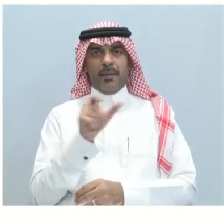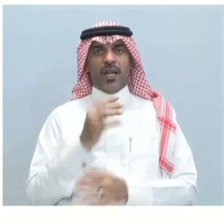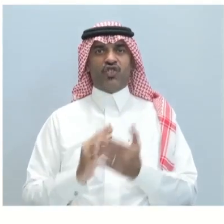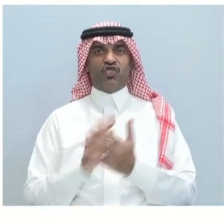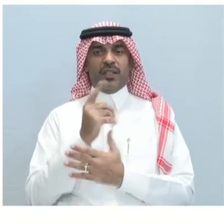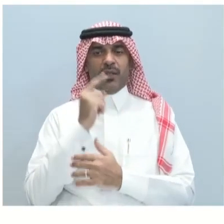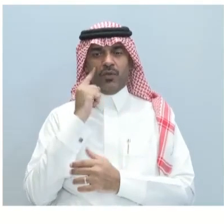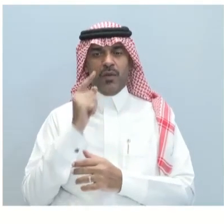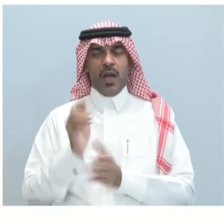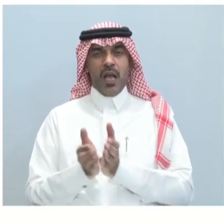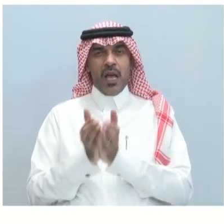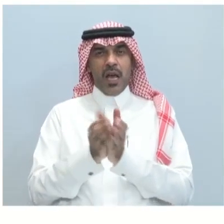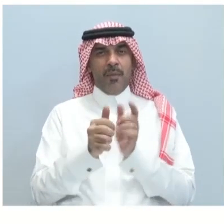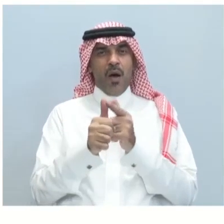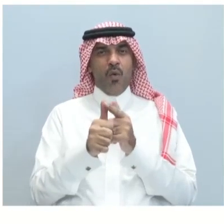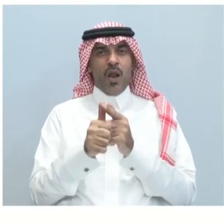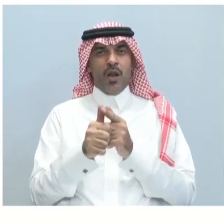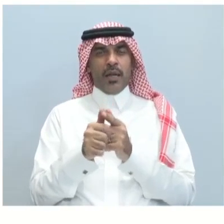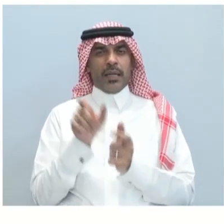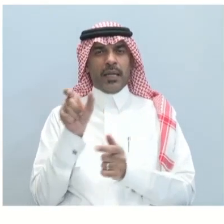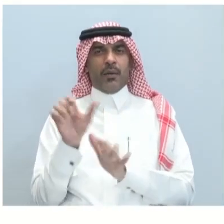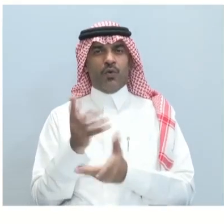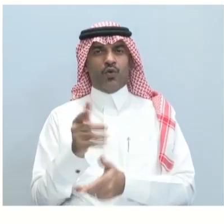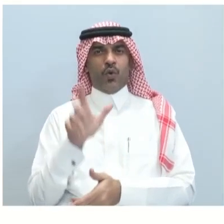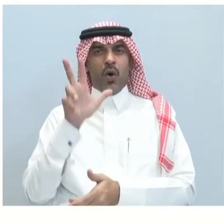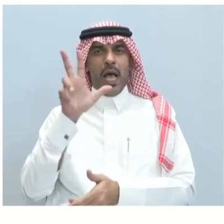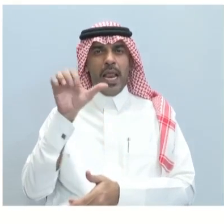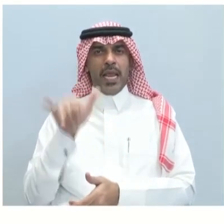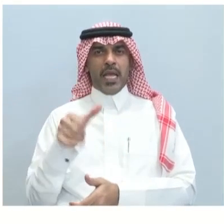القارب الاول يحمل كلمه اليوم